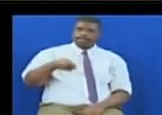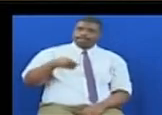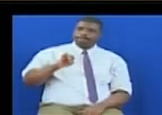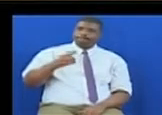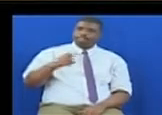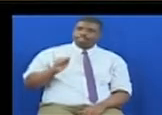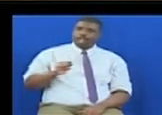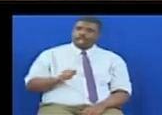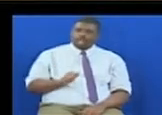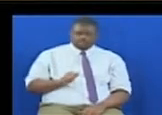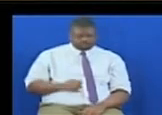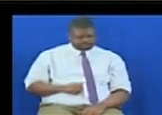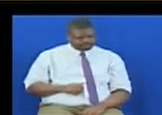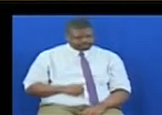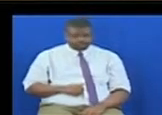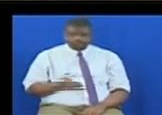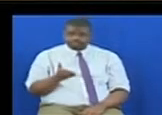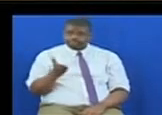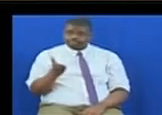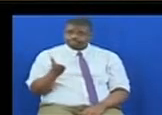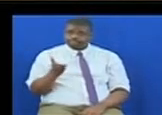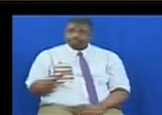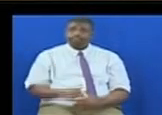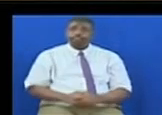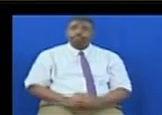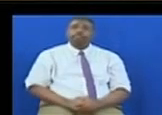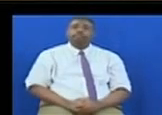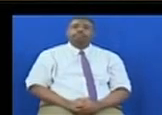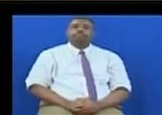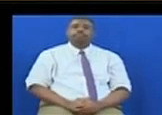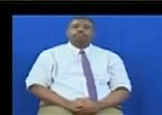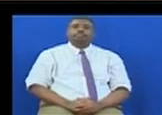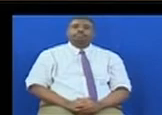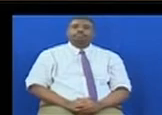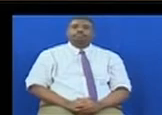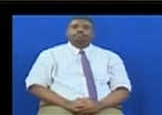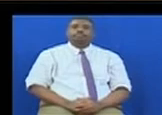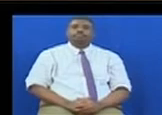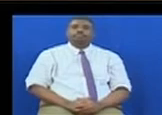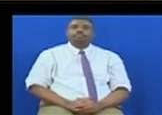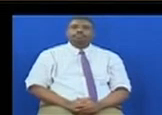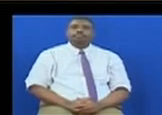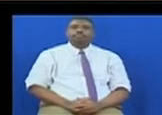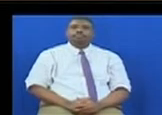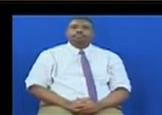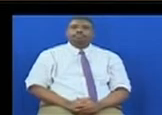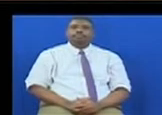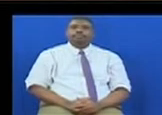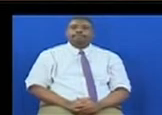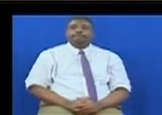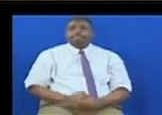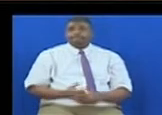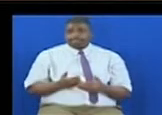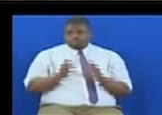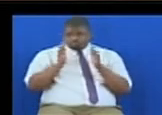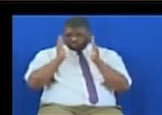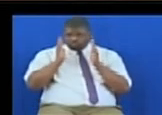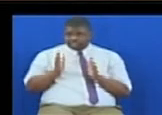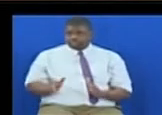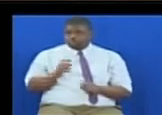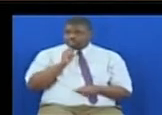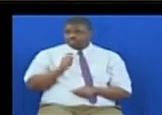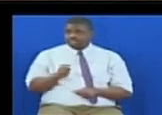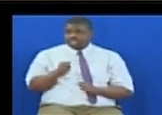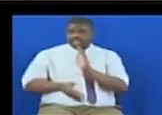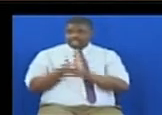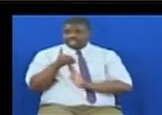Speaker, nianze kwa kukushukuru sana kuniweka katika listi ya watu ambao wanaunga mkono azimio